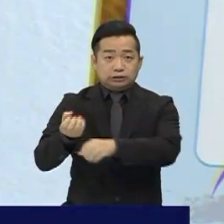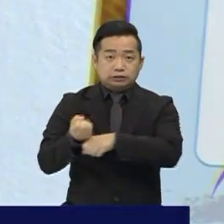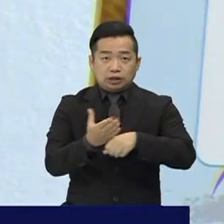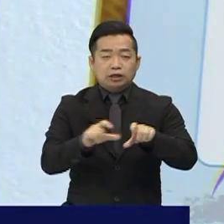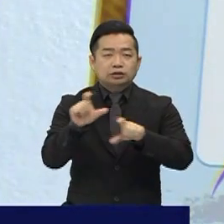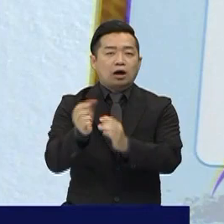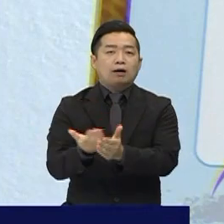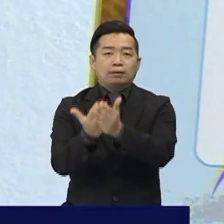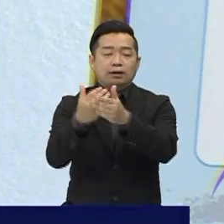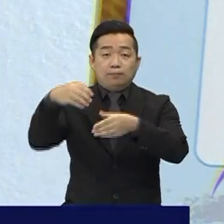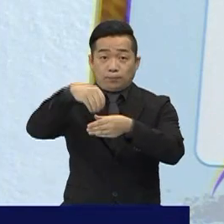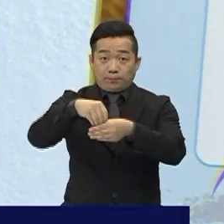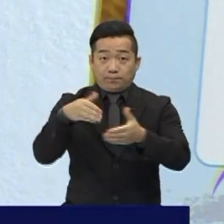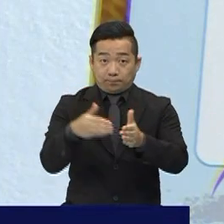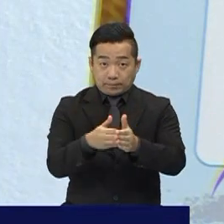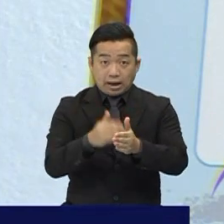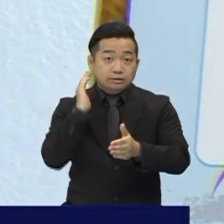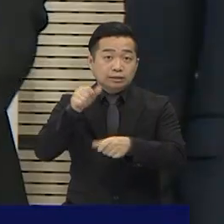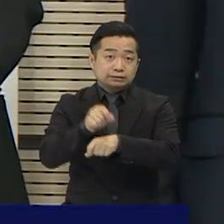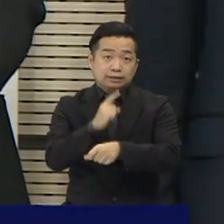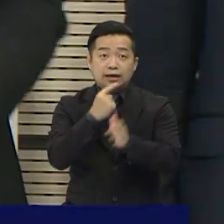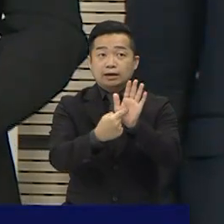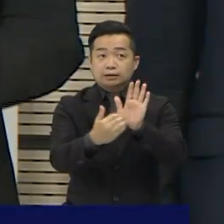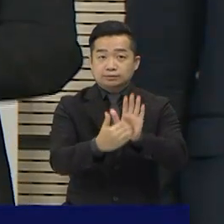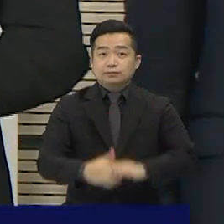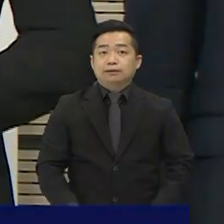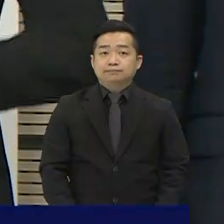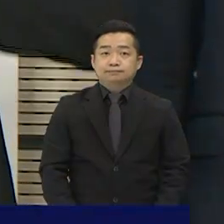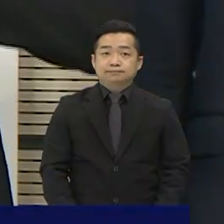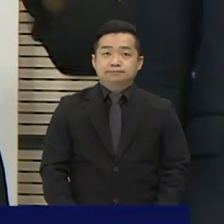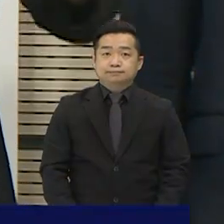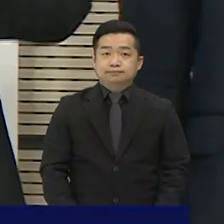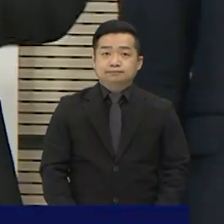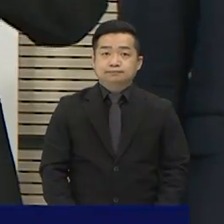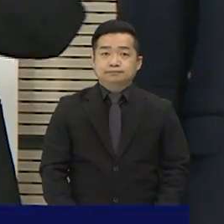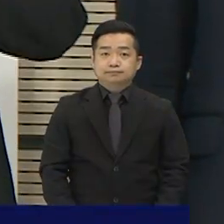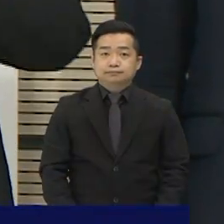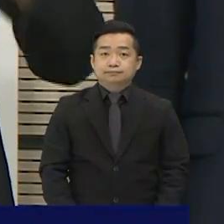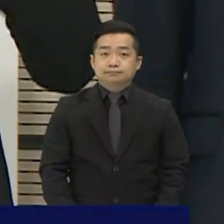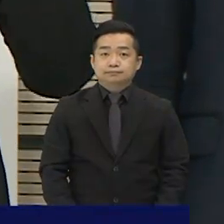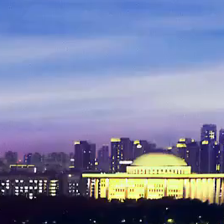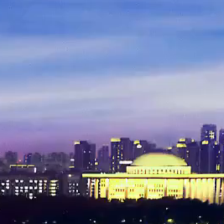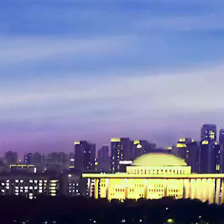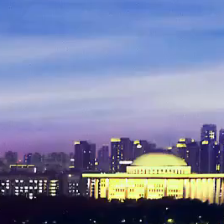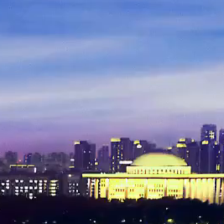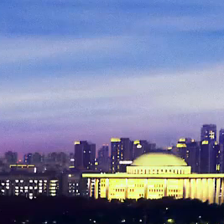체계를 강화하는 방안을 담았다고 대통령실은 밝혔습니다. SBS 한상우입니다.